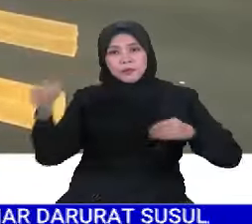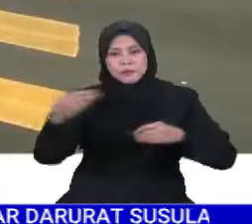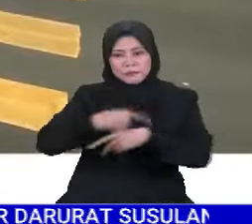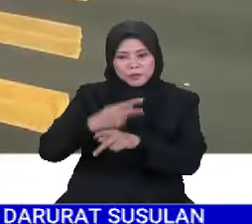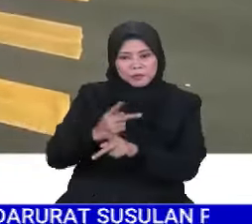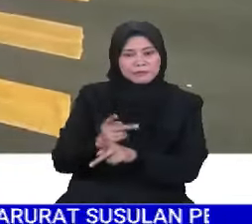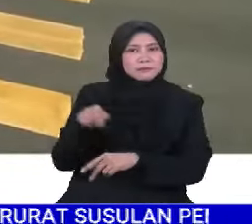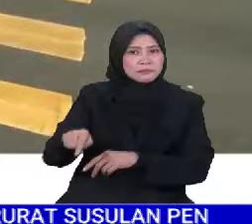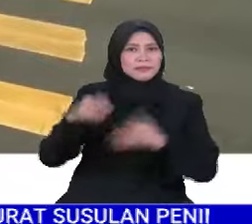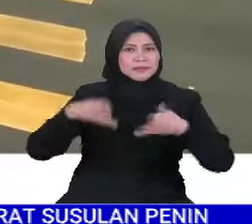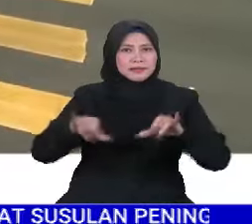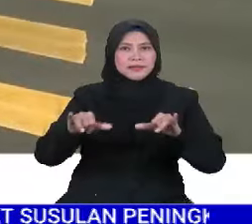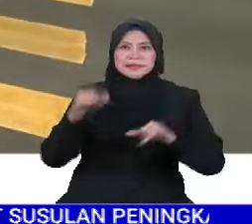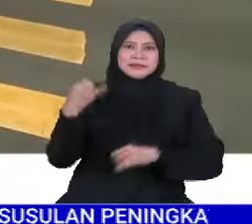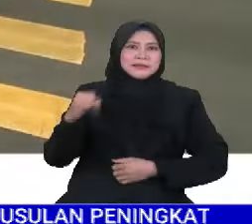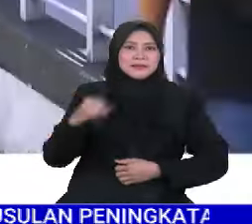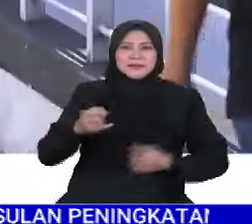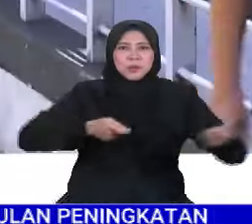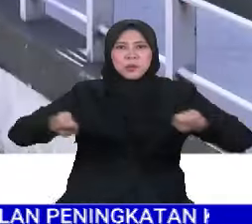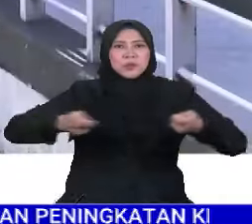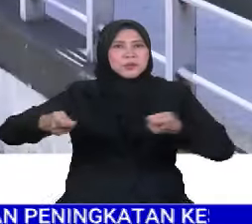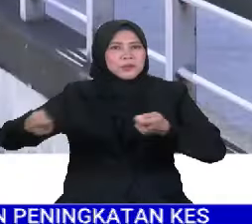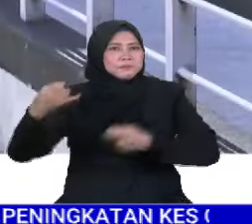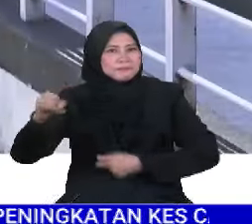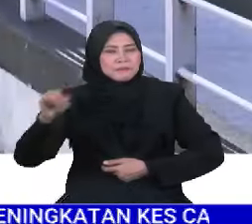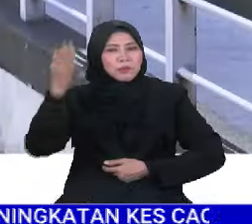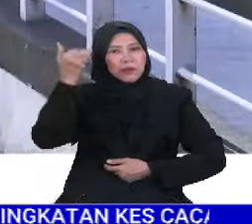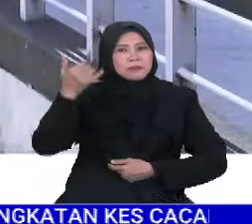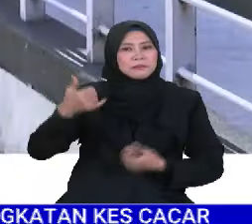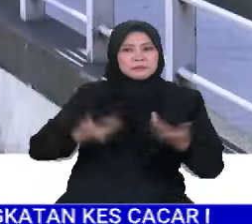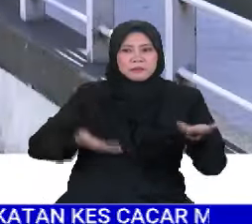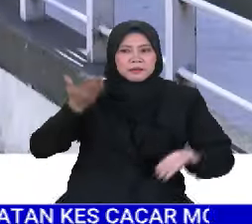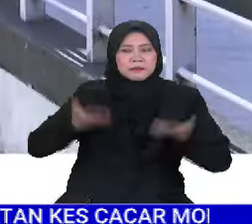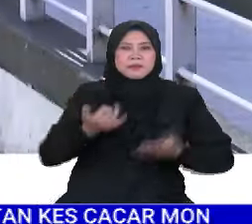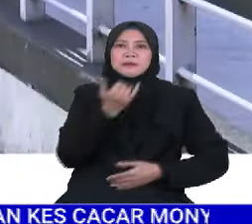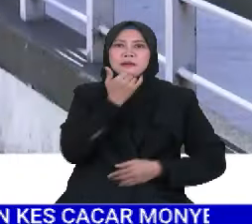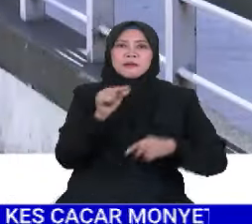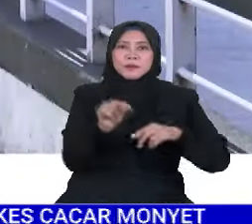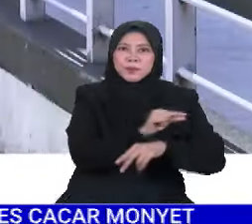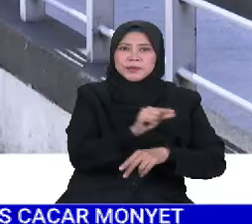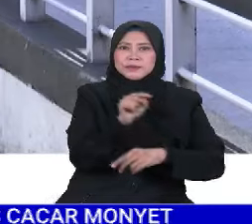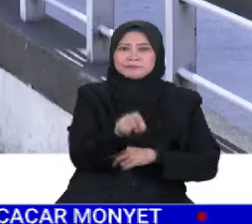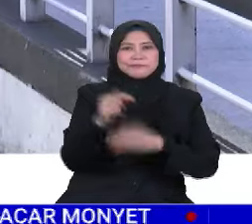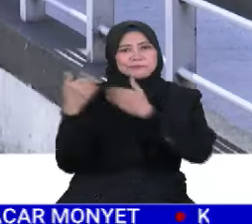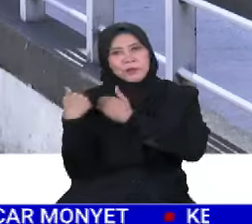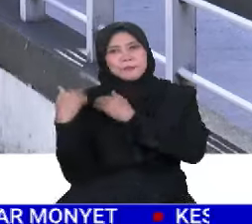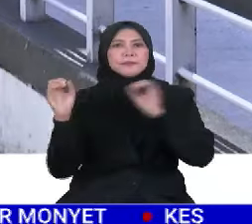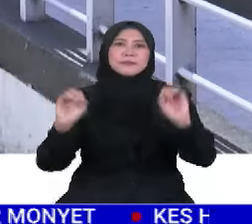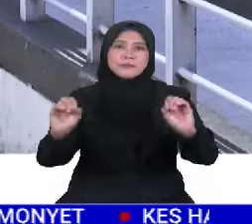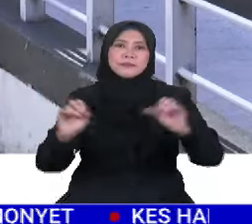produk berkenaan masih tidak dapat dikawal. Ini kerana berkemungkinan ia disalahguna mereka yang tidak